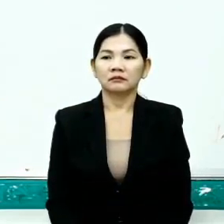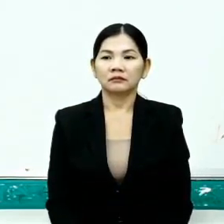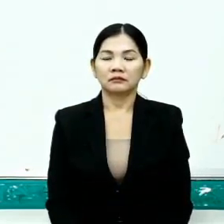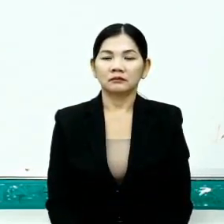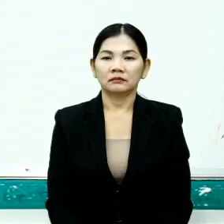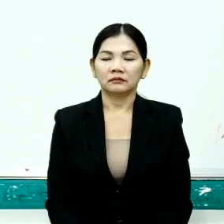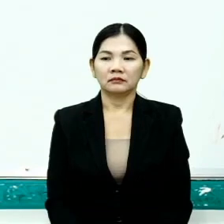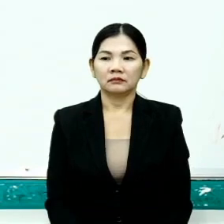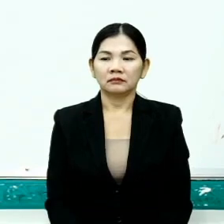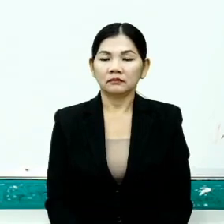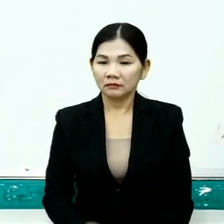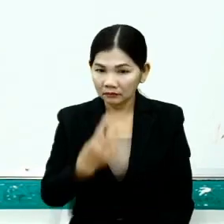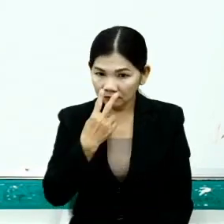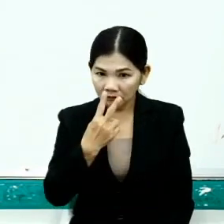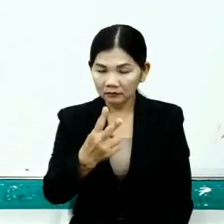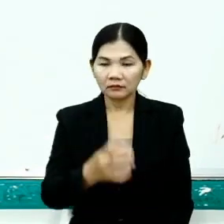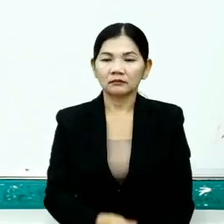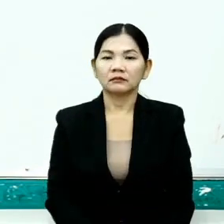Mơ tiếng ọc nế.